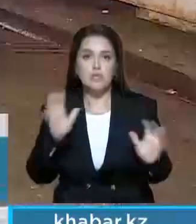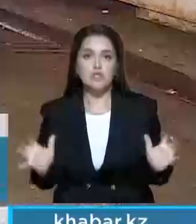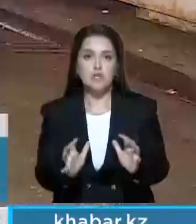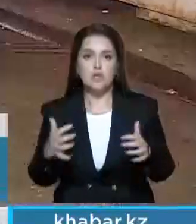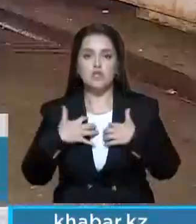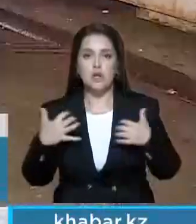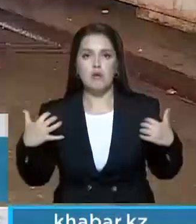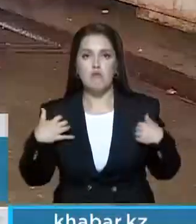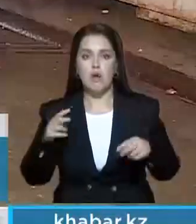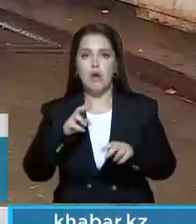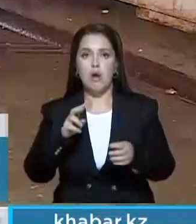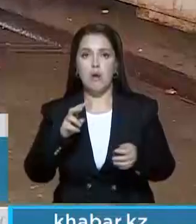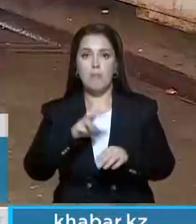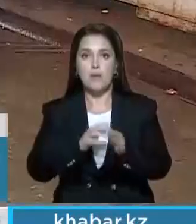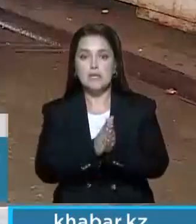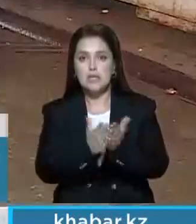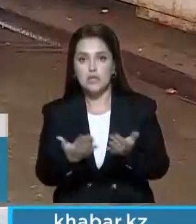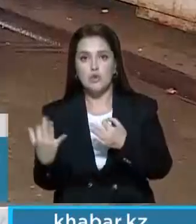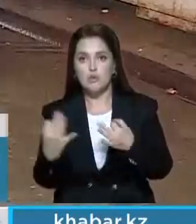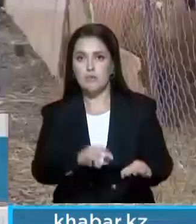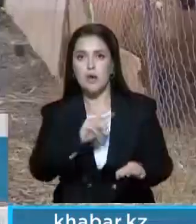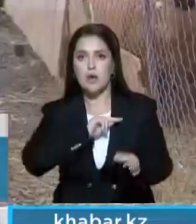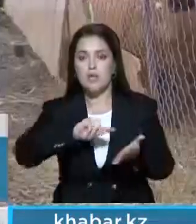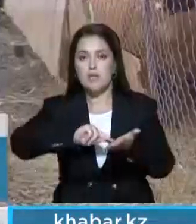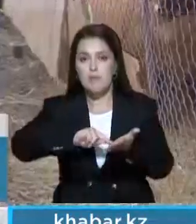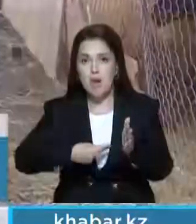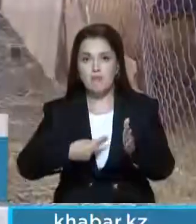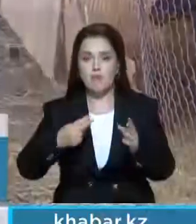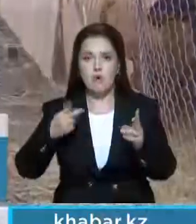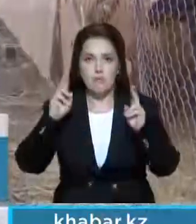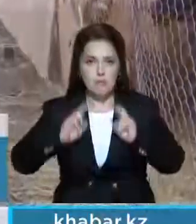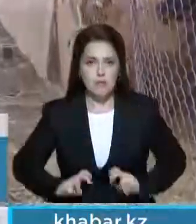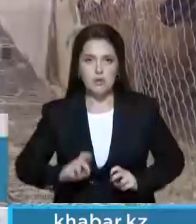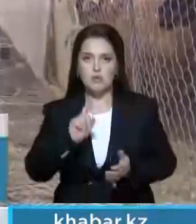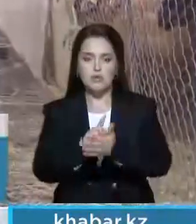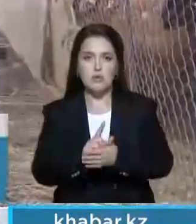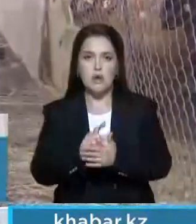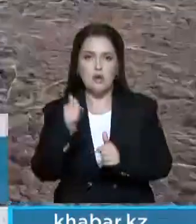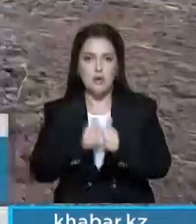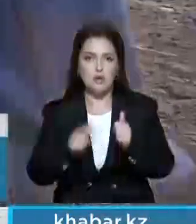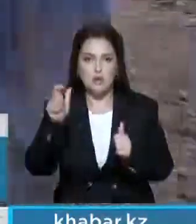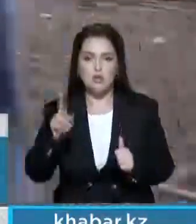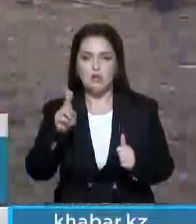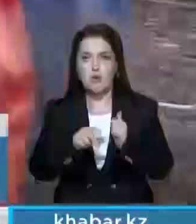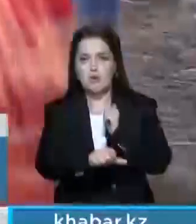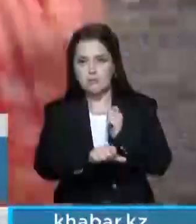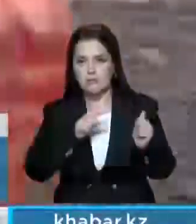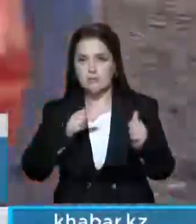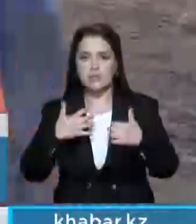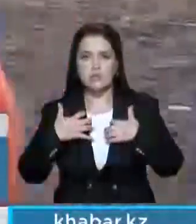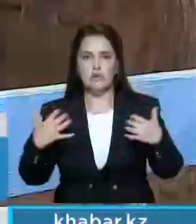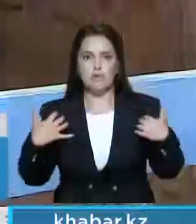временного содержания скота. Медицинскую книжку с допуском к работе и справку о прохождении медосмотра должен иметь каждый, кто причастен к